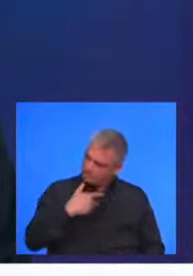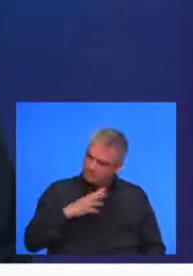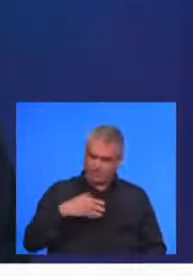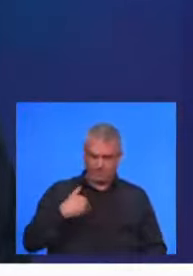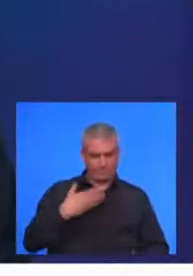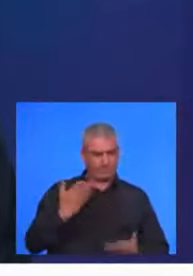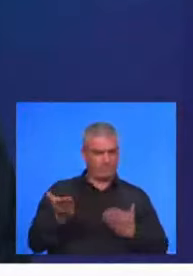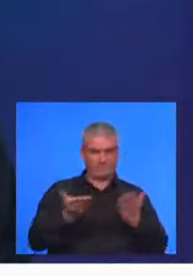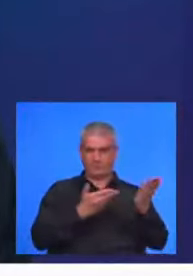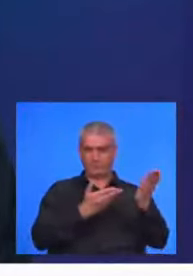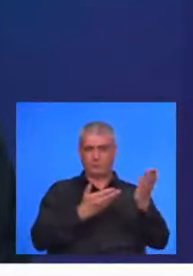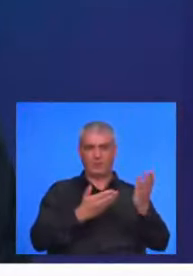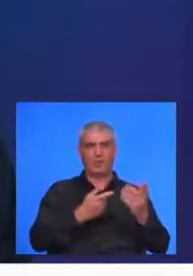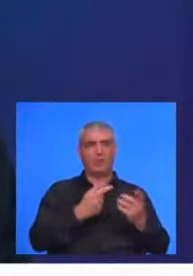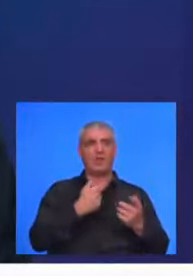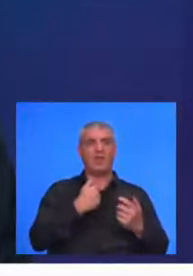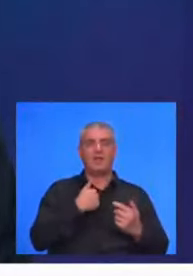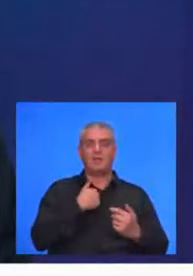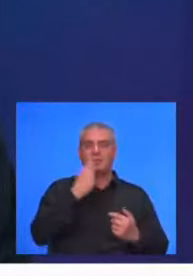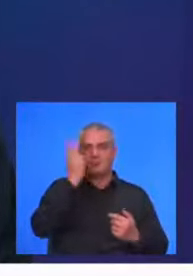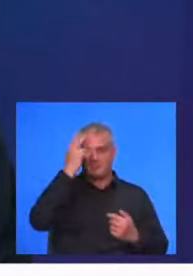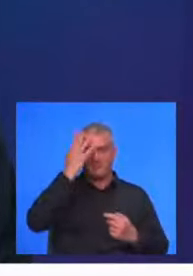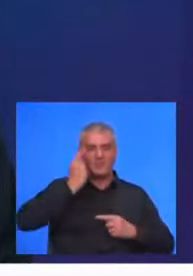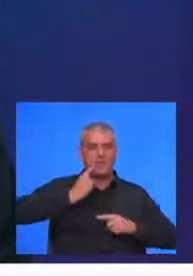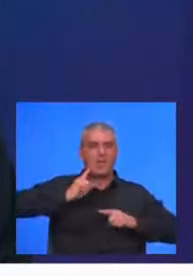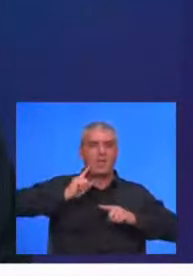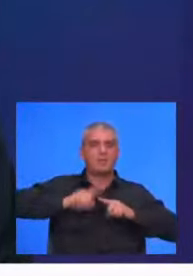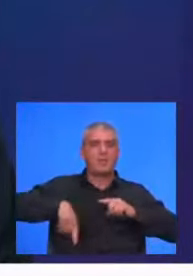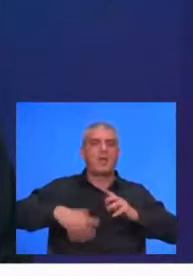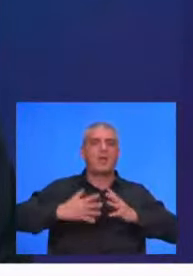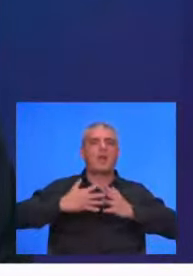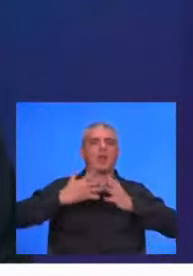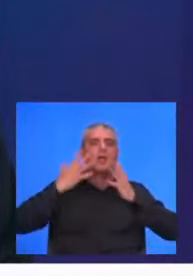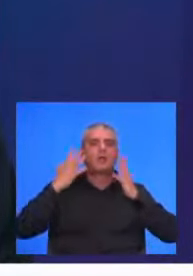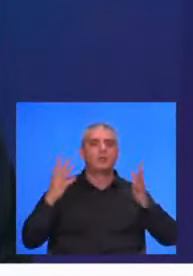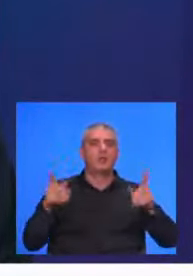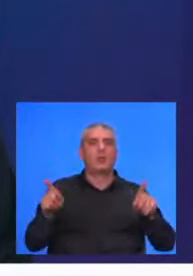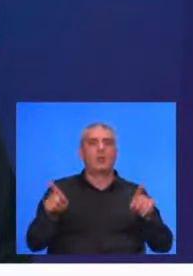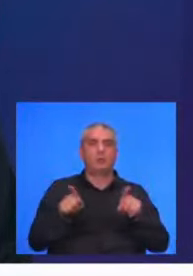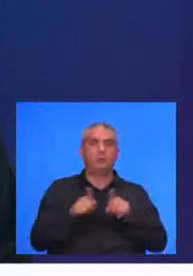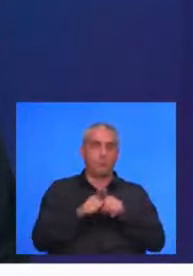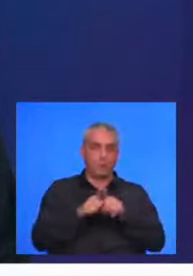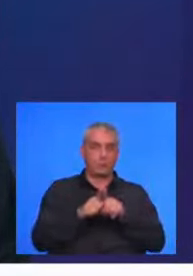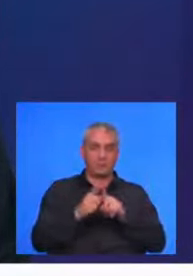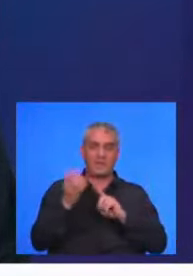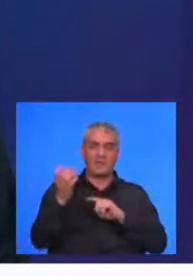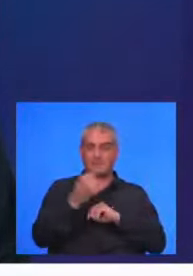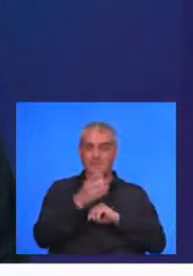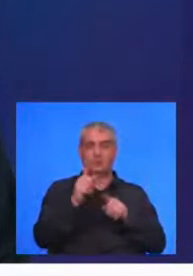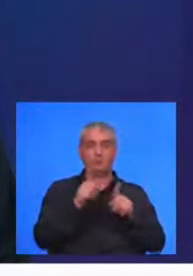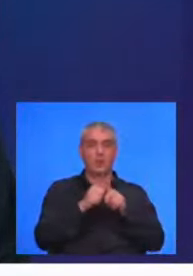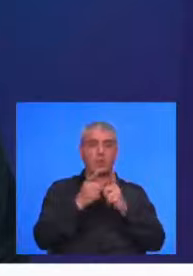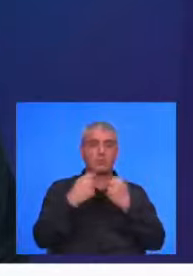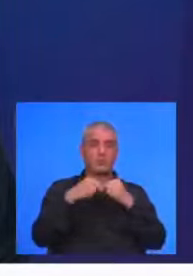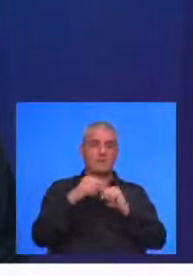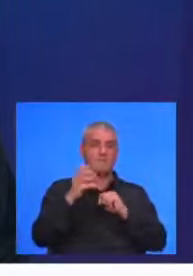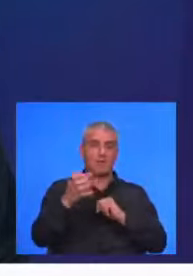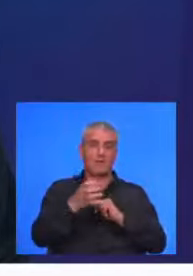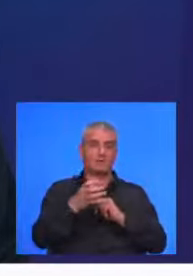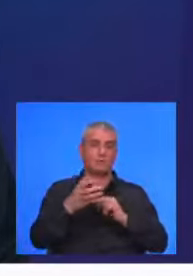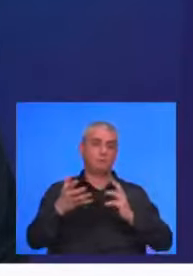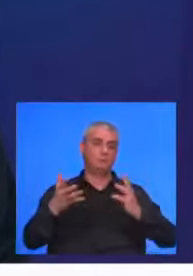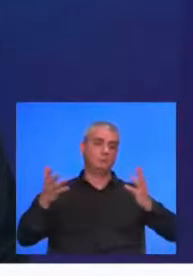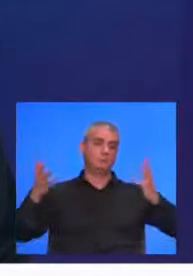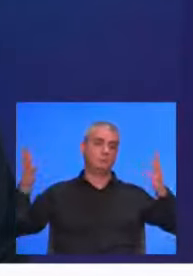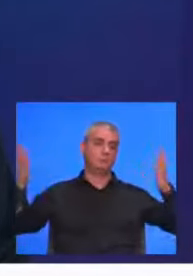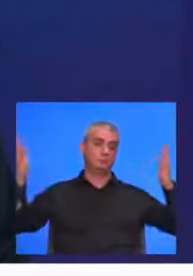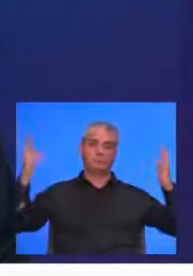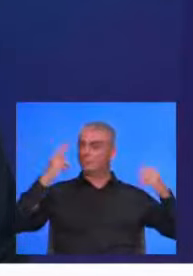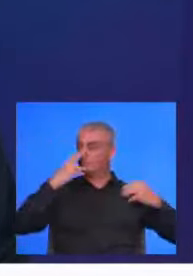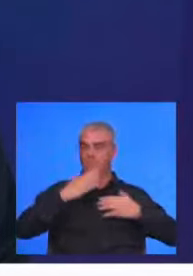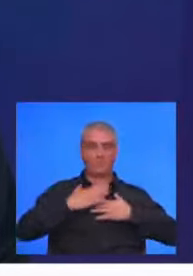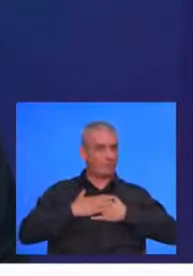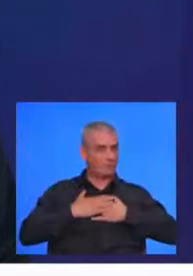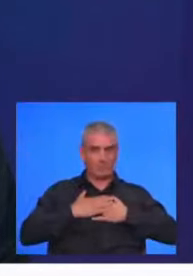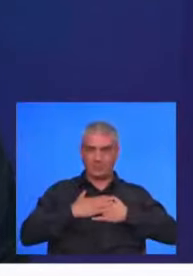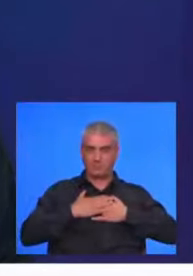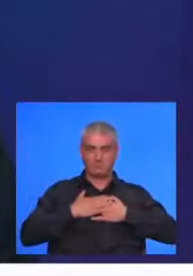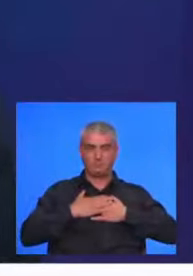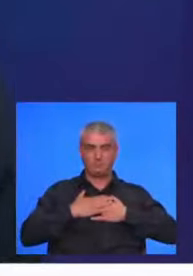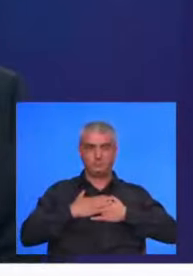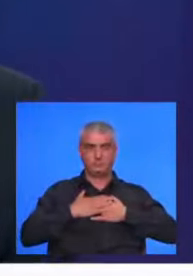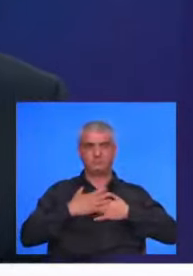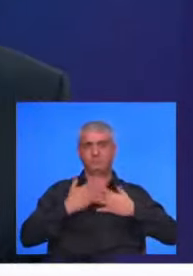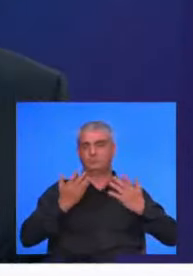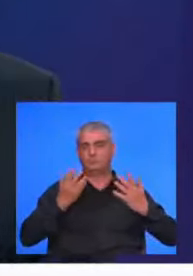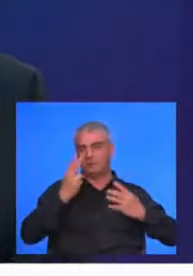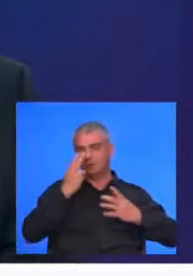ואנחנו מבינים שהייתה כאן תקלה חמורה במינוי של אותה ועדה, ובעיניי זה עתיקאי.